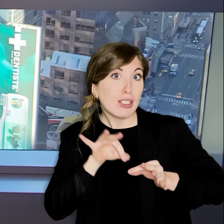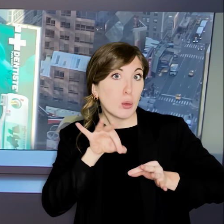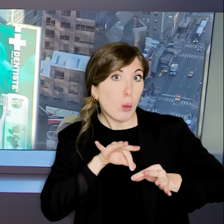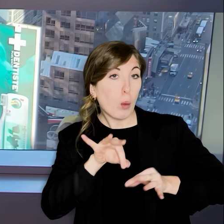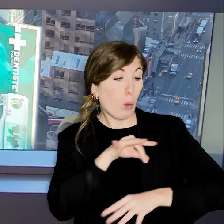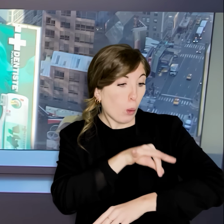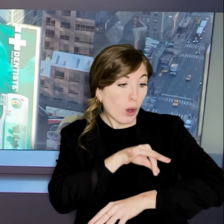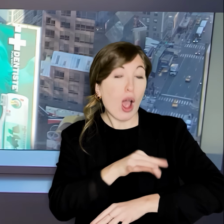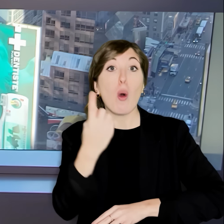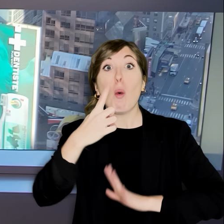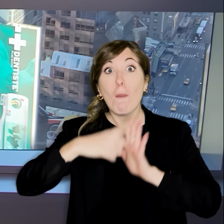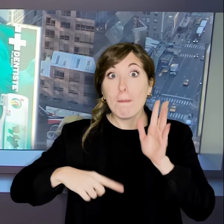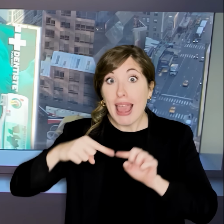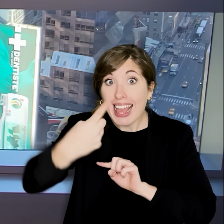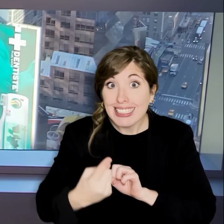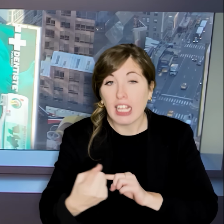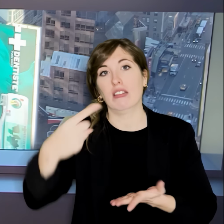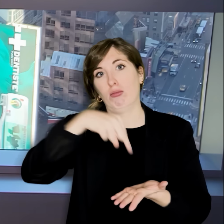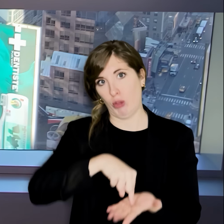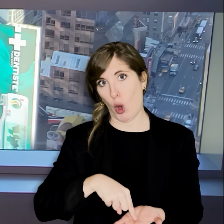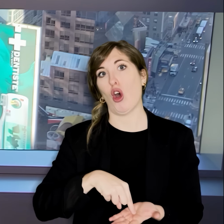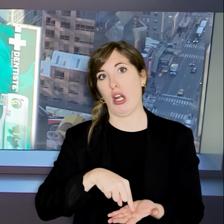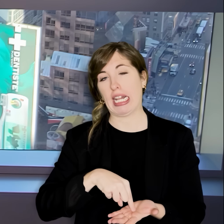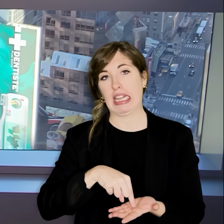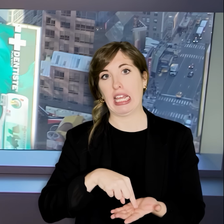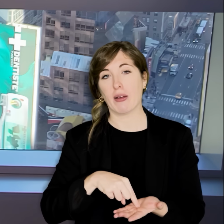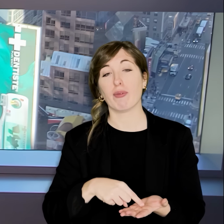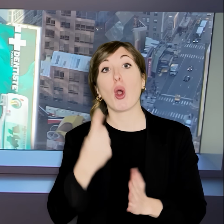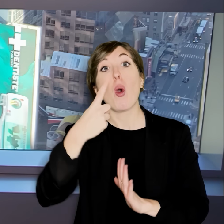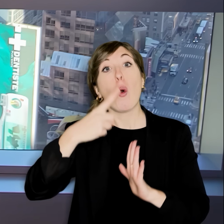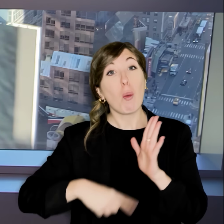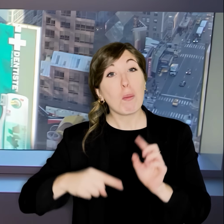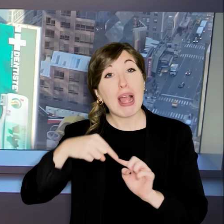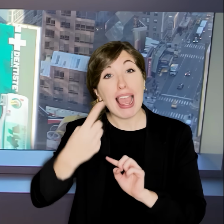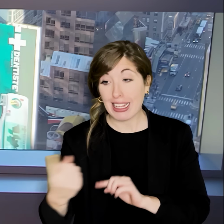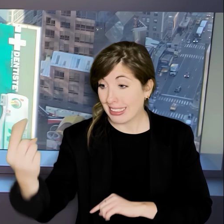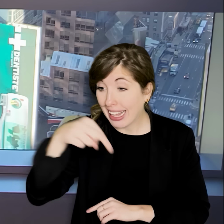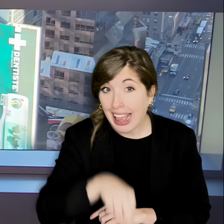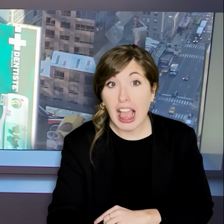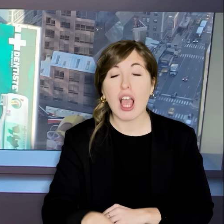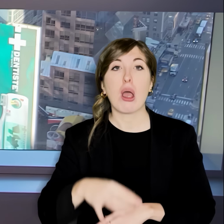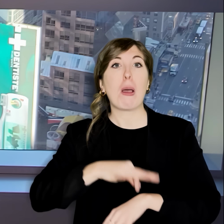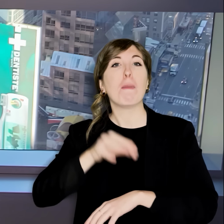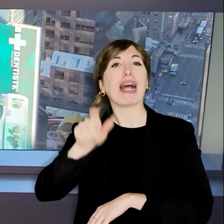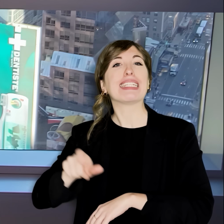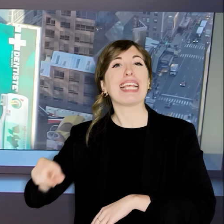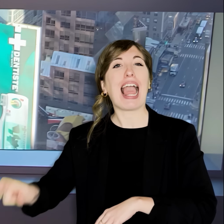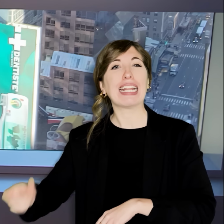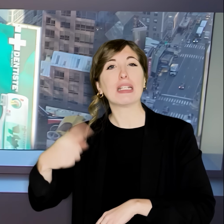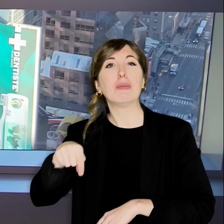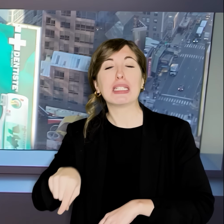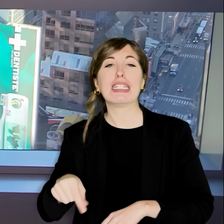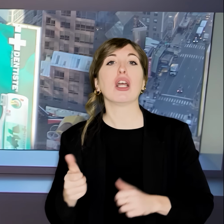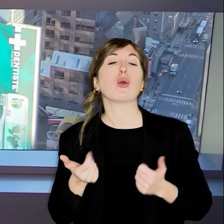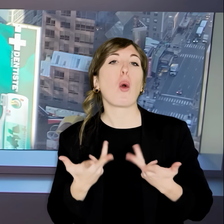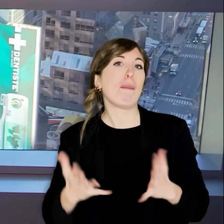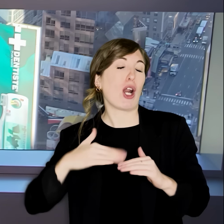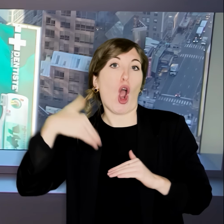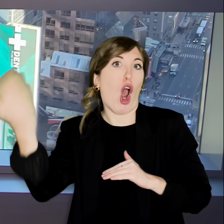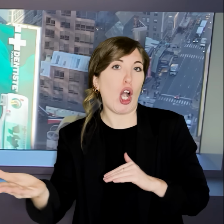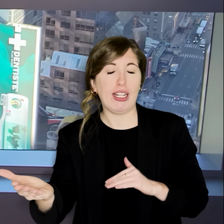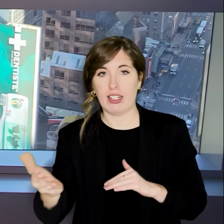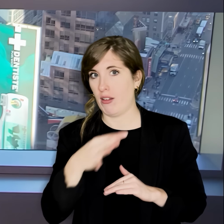ti faccio tornare tra un mese e quando io dico faccio tornare i pazienti sono tutti pazienti extra numero nel senso che